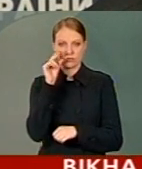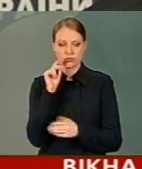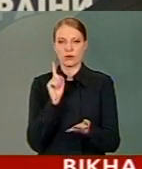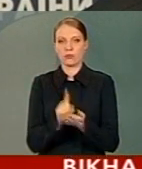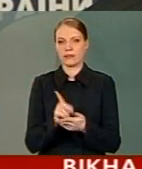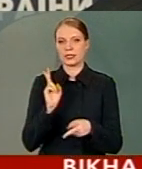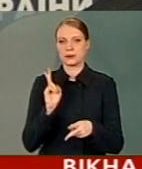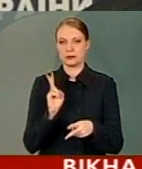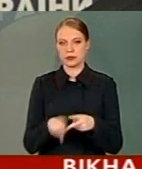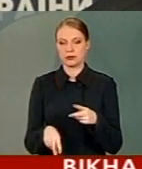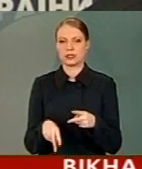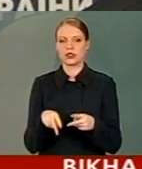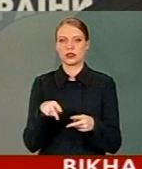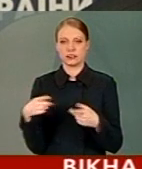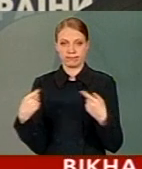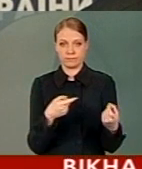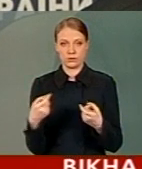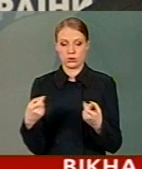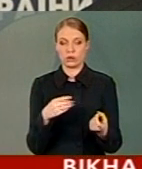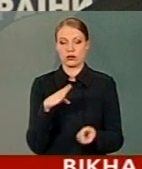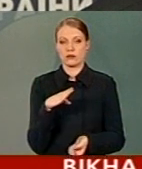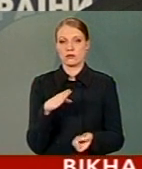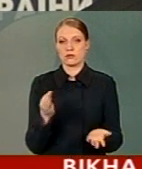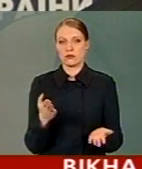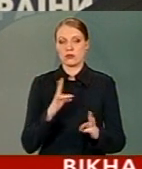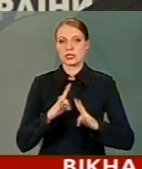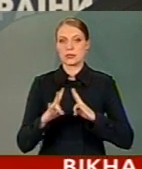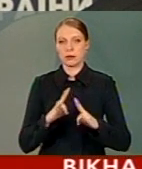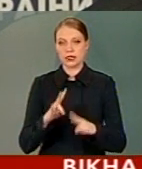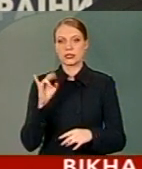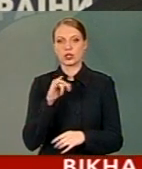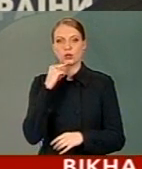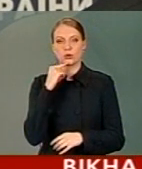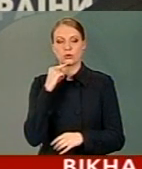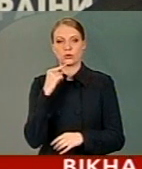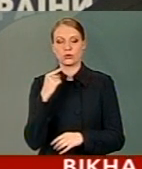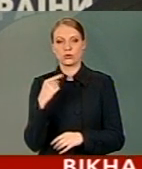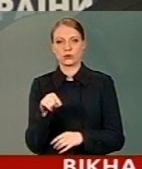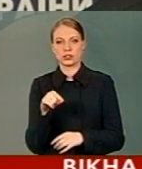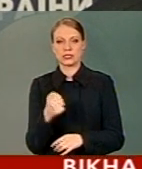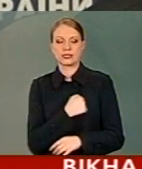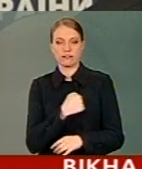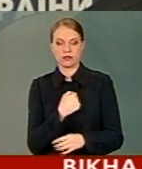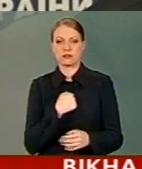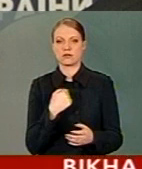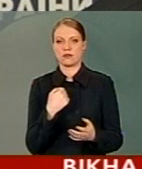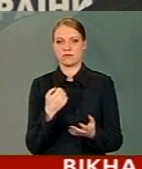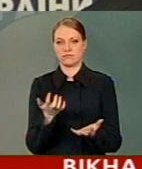повинні припинитись вогонь, то сепаратисти і російські війська